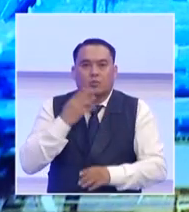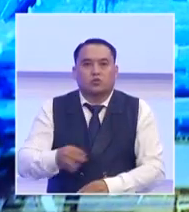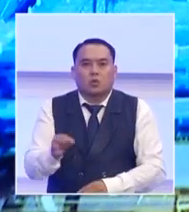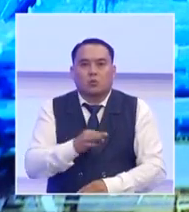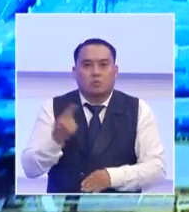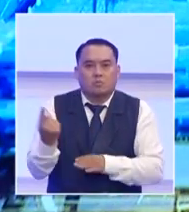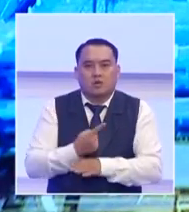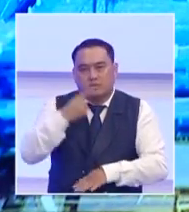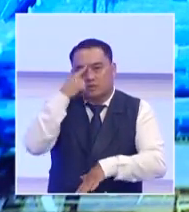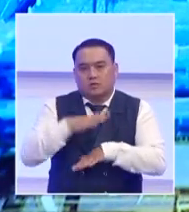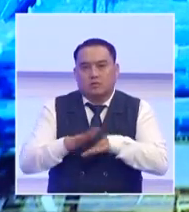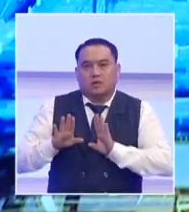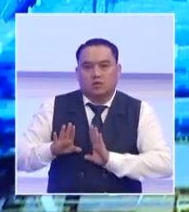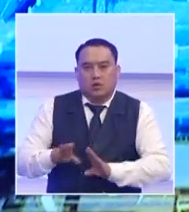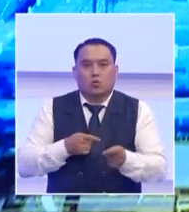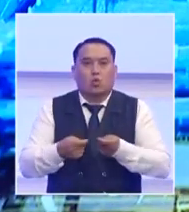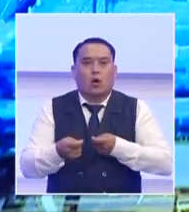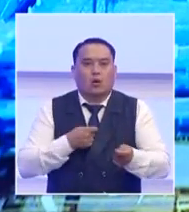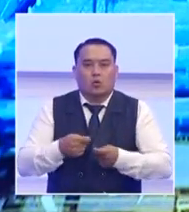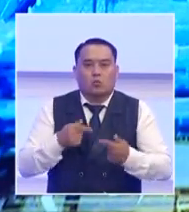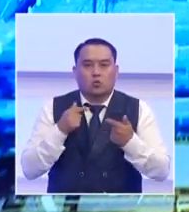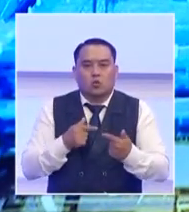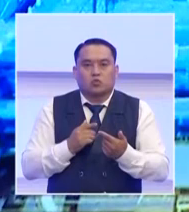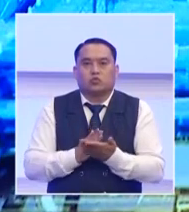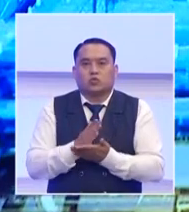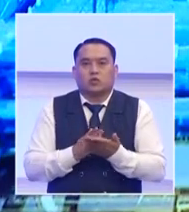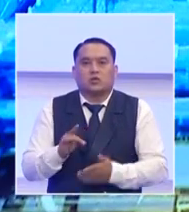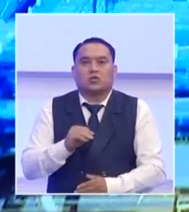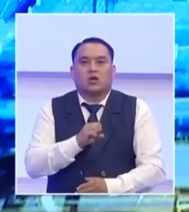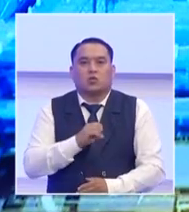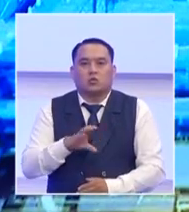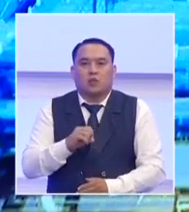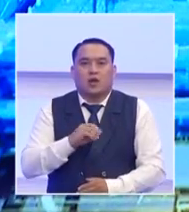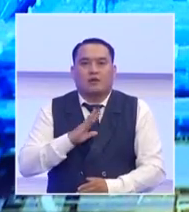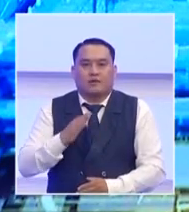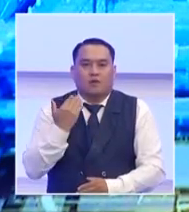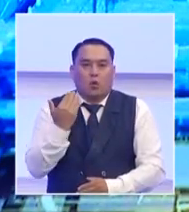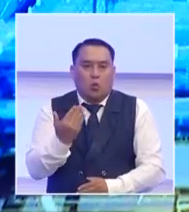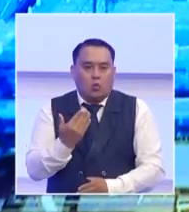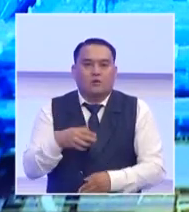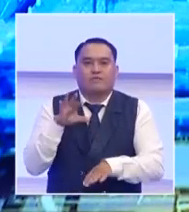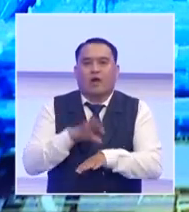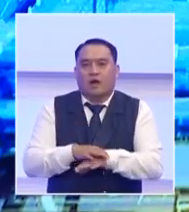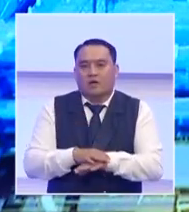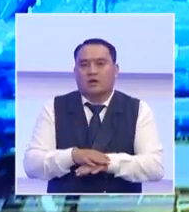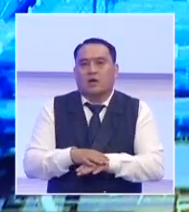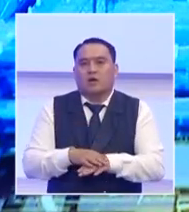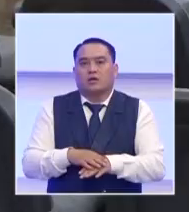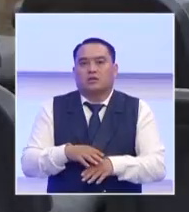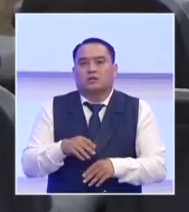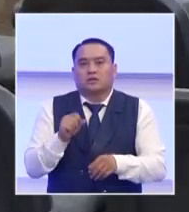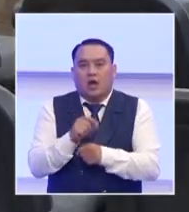медия первый заместитель руководителя департамента антикоррупционных службы региона фронтов жумабаев как выяснилось нередко